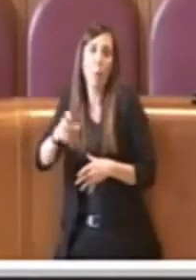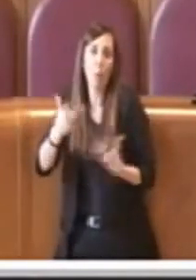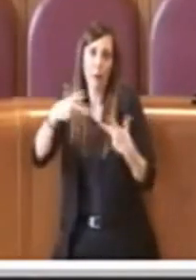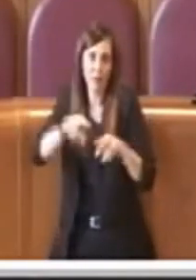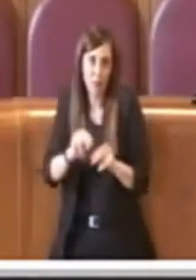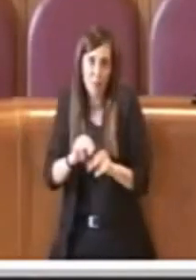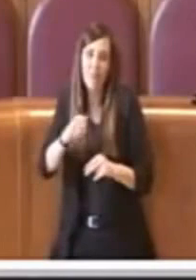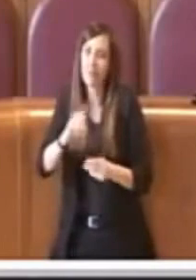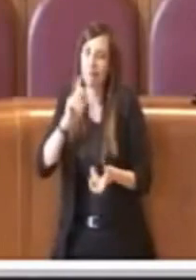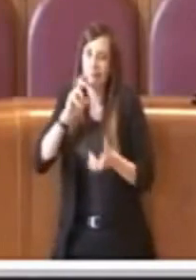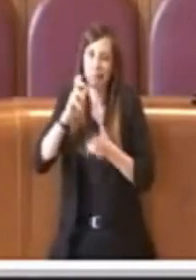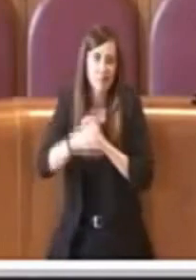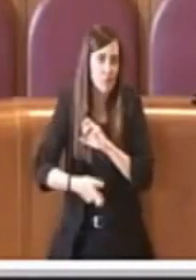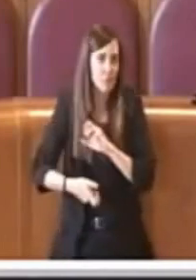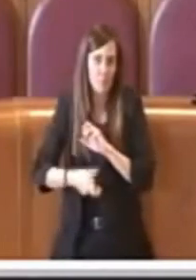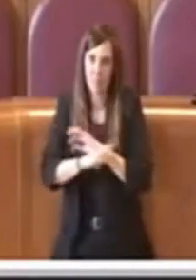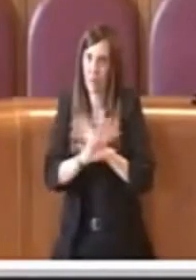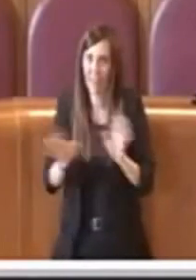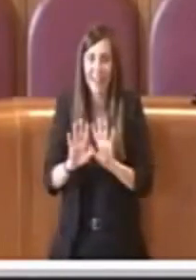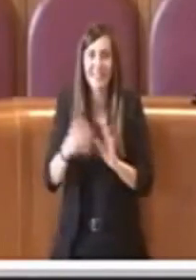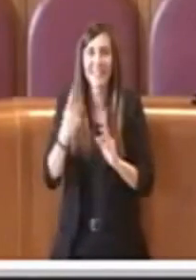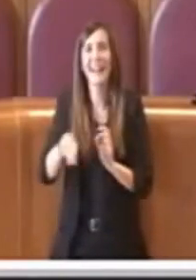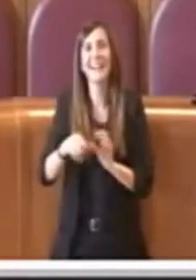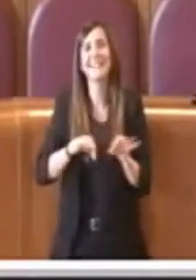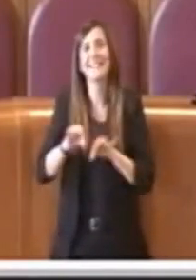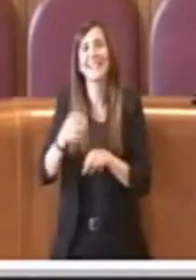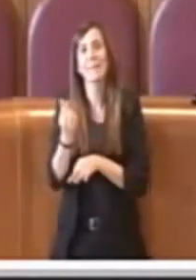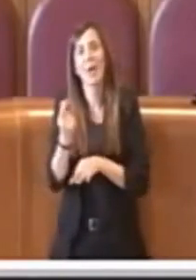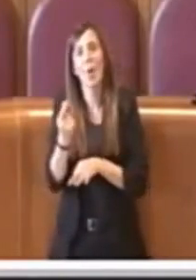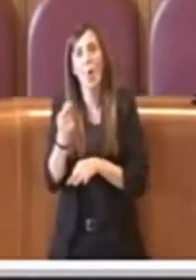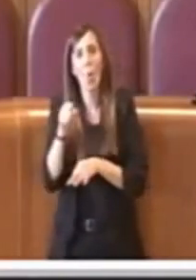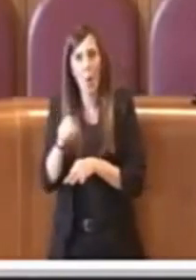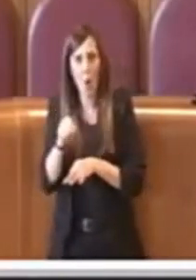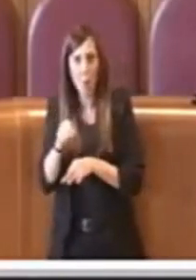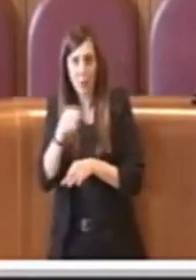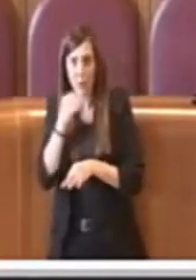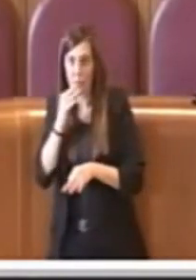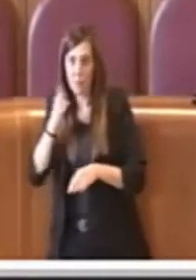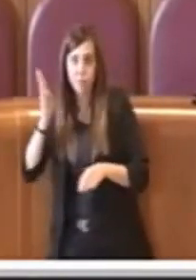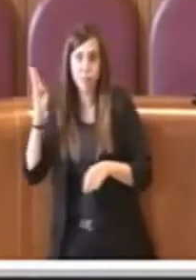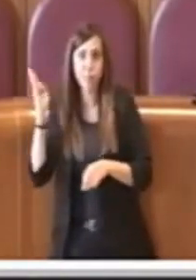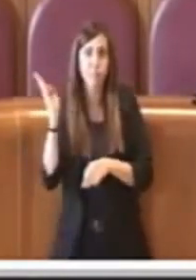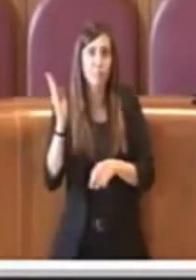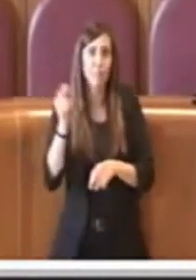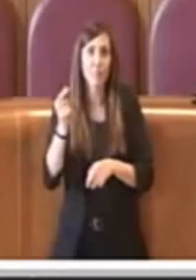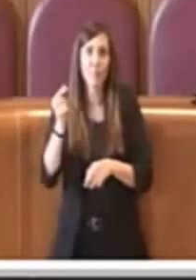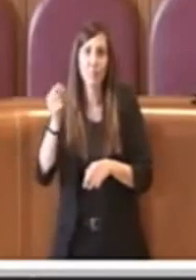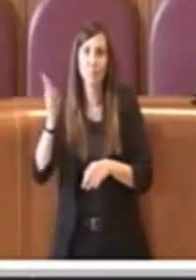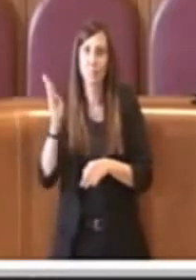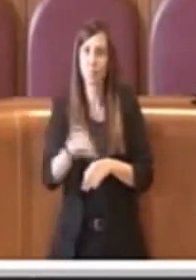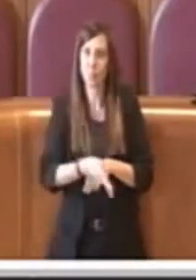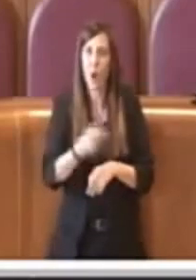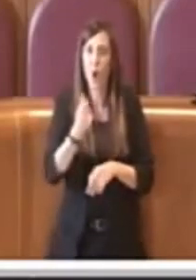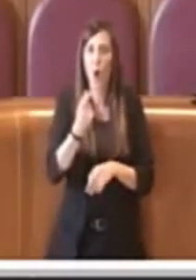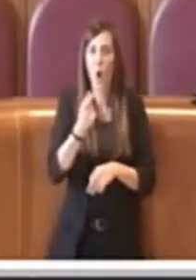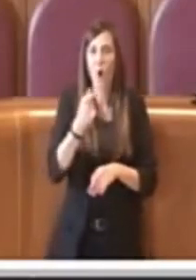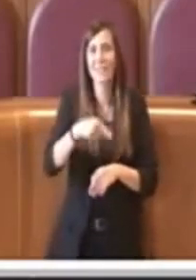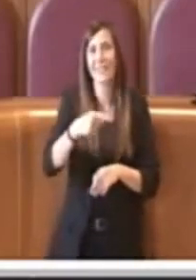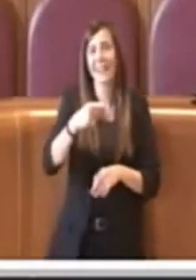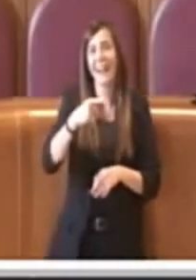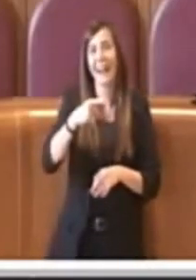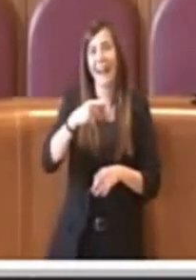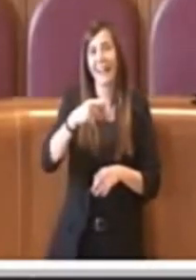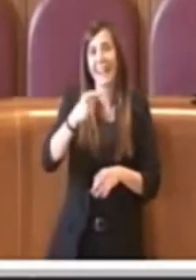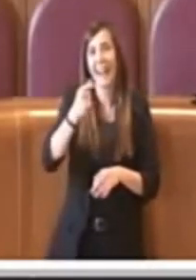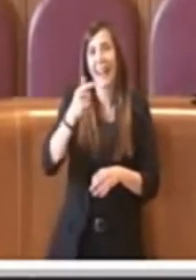è andato in una direzione che ha abbattuto i costi per l'utilizzo del vetro nuovo piuttosto del lavaggio della